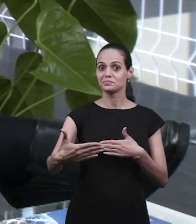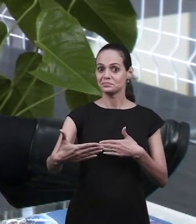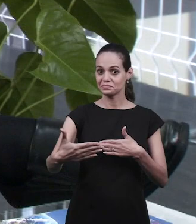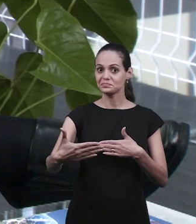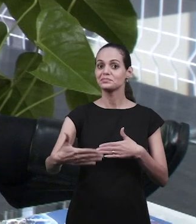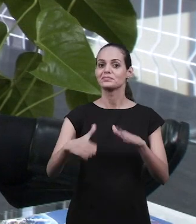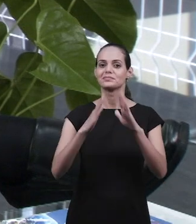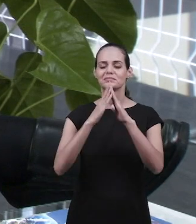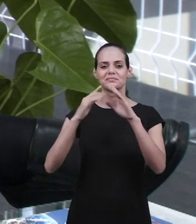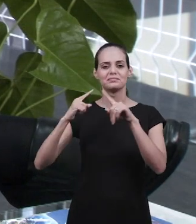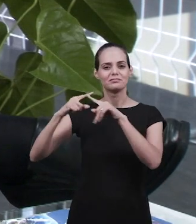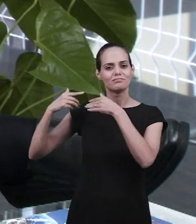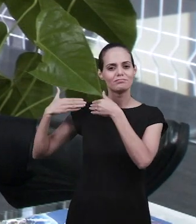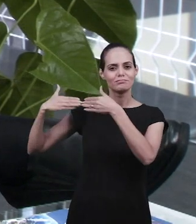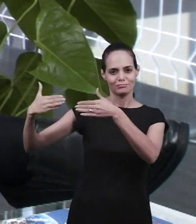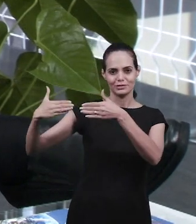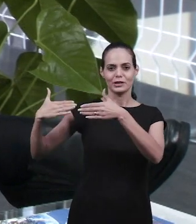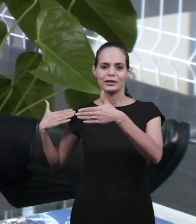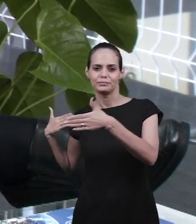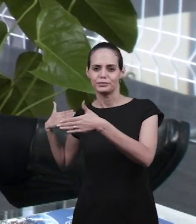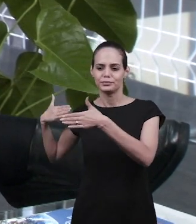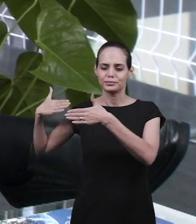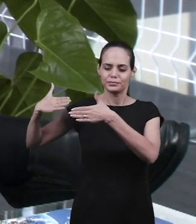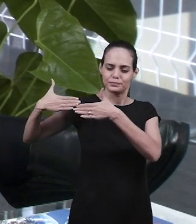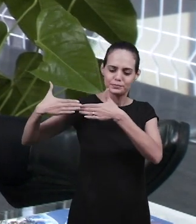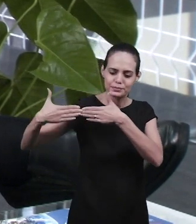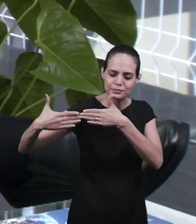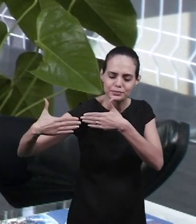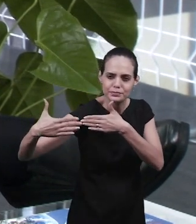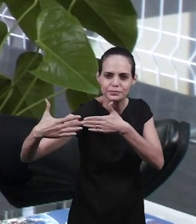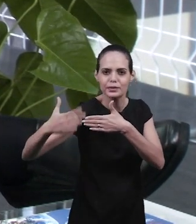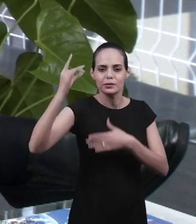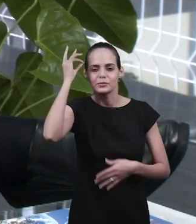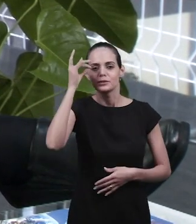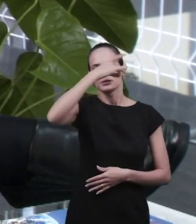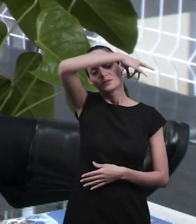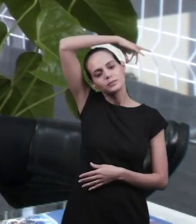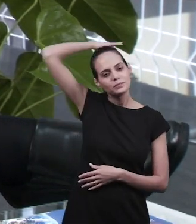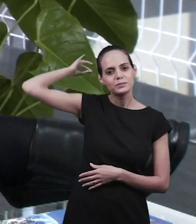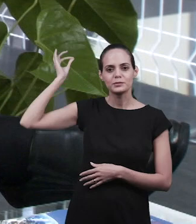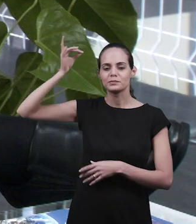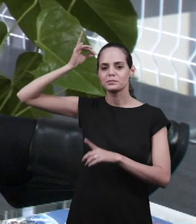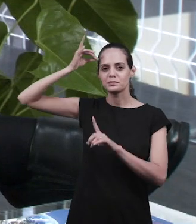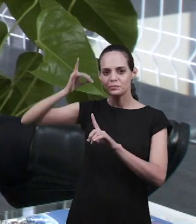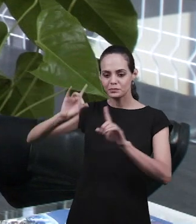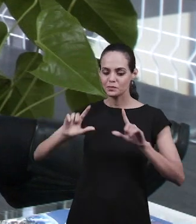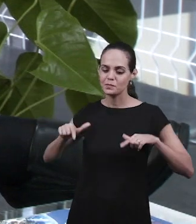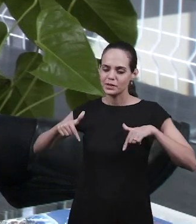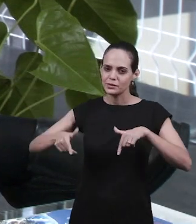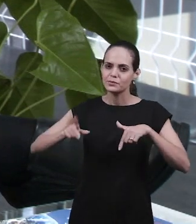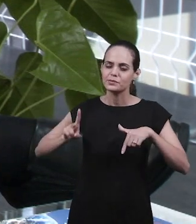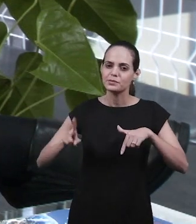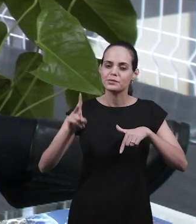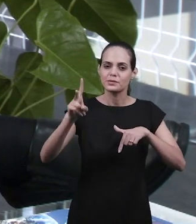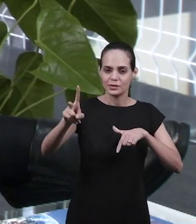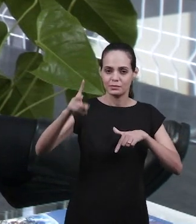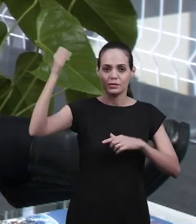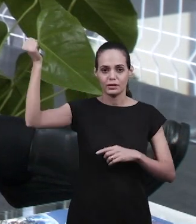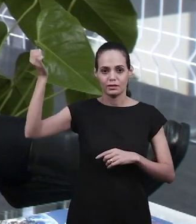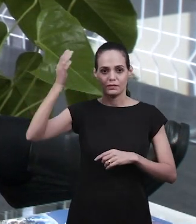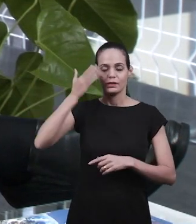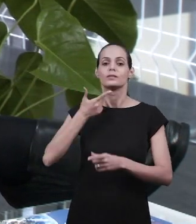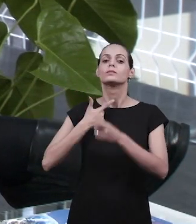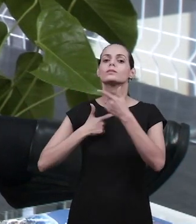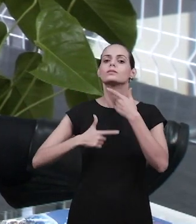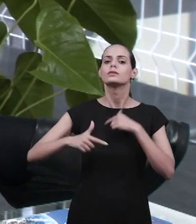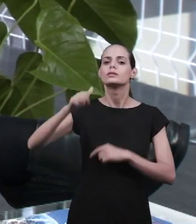à vivre une action continue du Saint-Esprit qui révèle la volonté de Dieu et nous permet, à travers